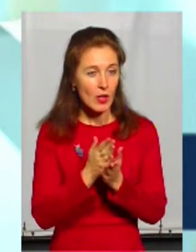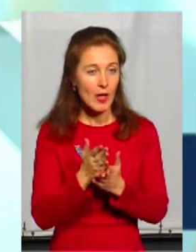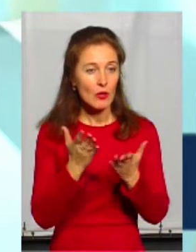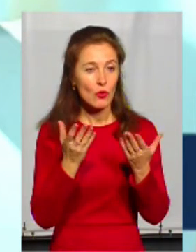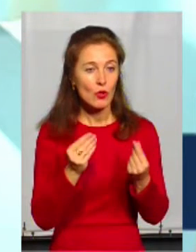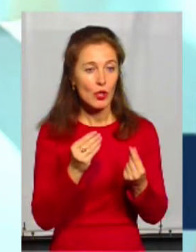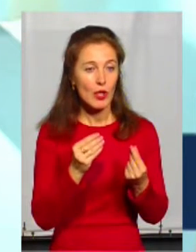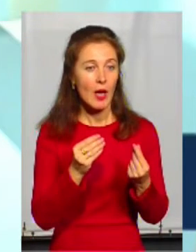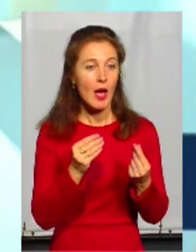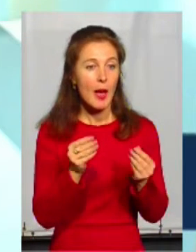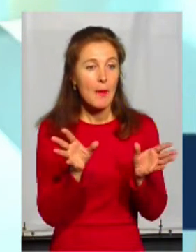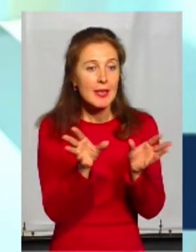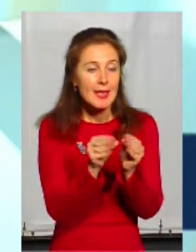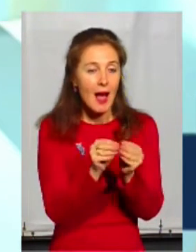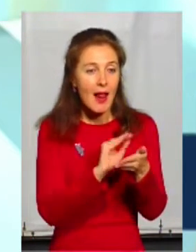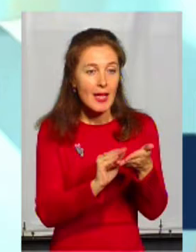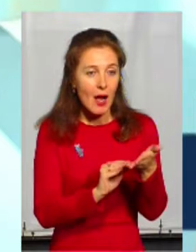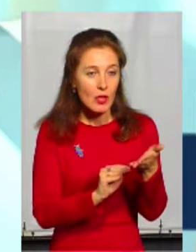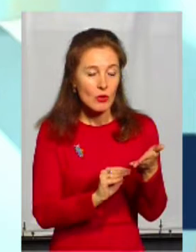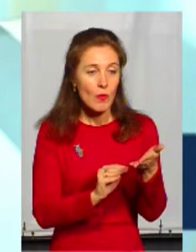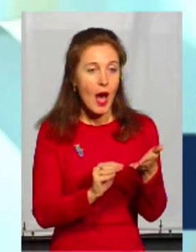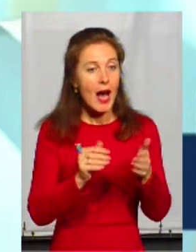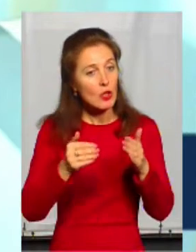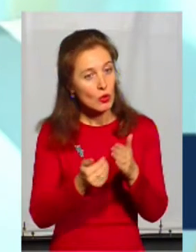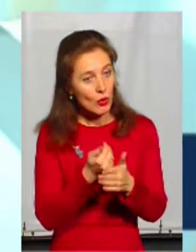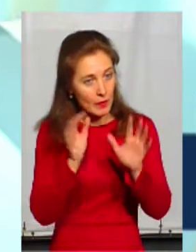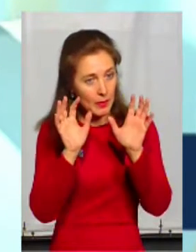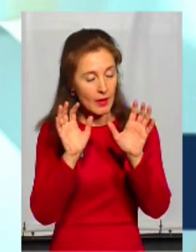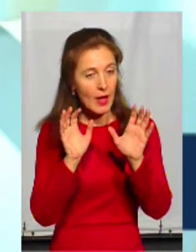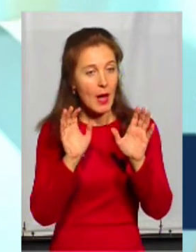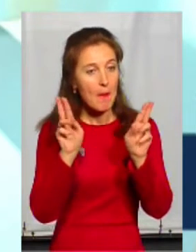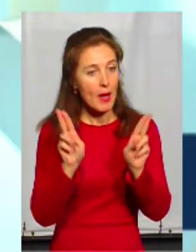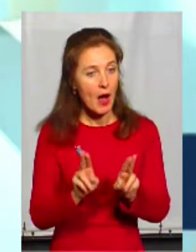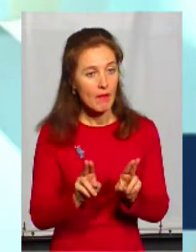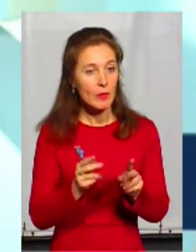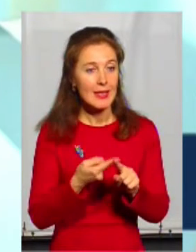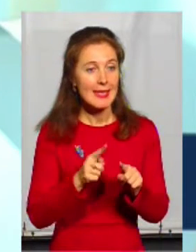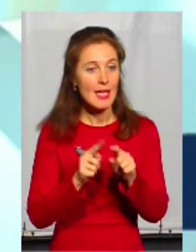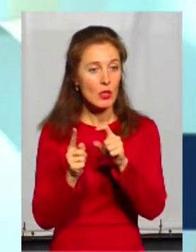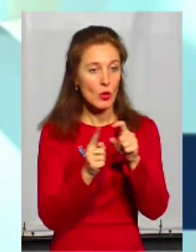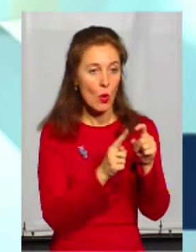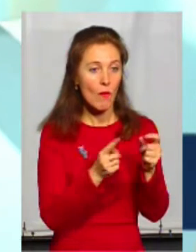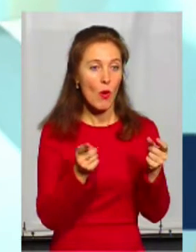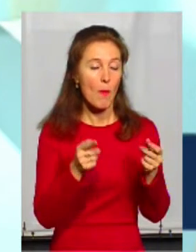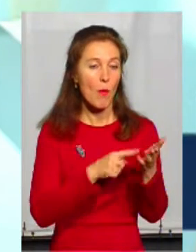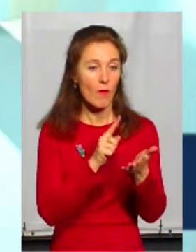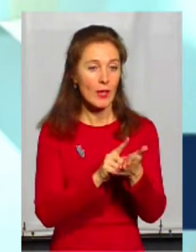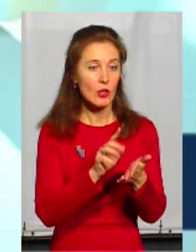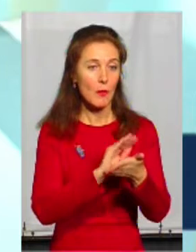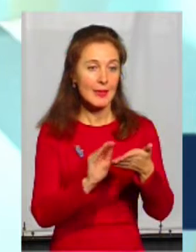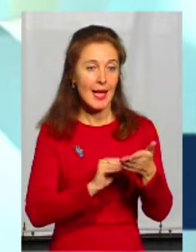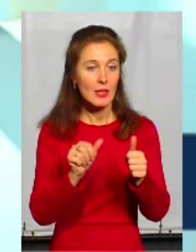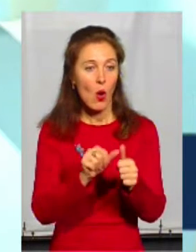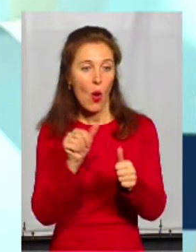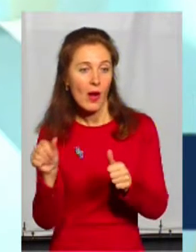мали би писати його разом, а вже за новим правописом маємо це слово написати окремо. Я думаю,